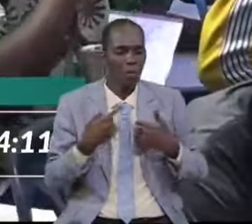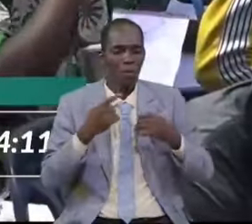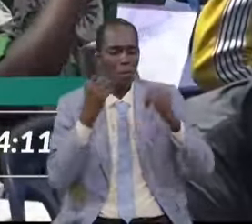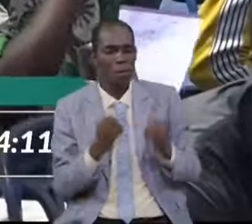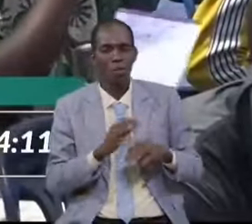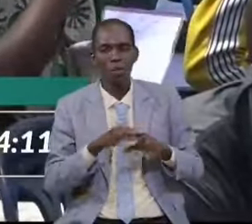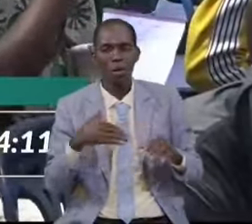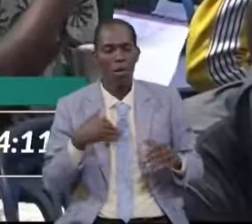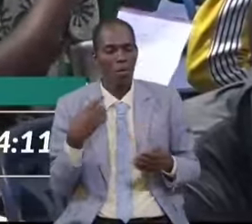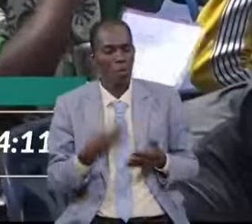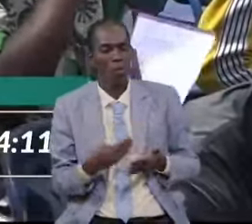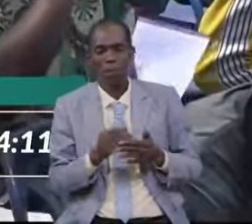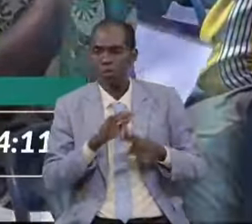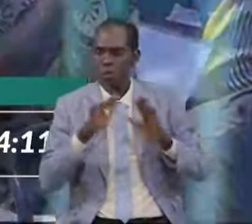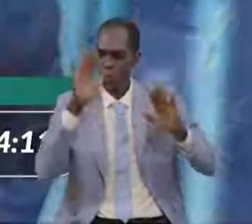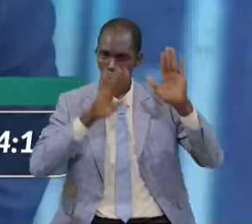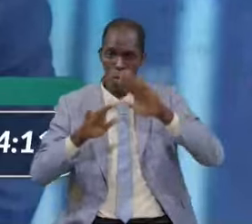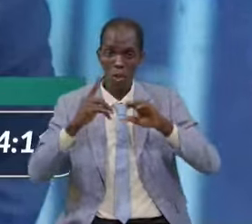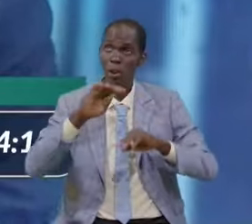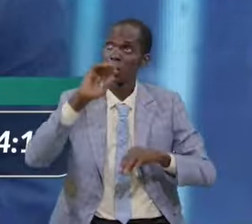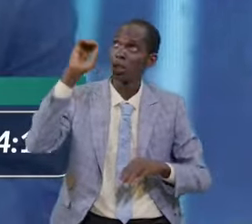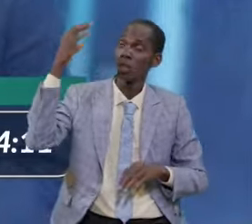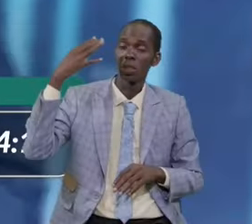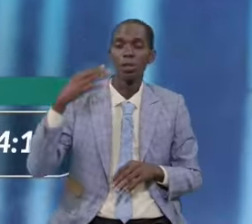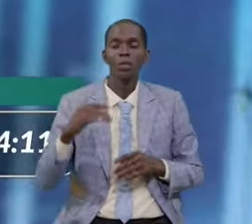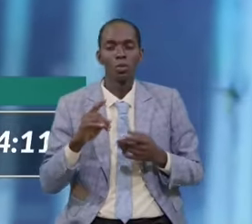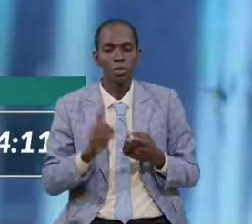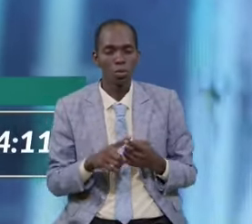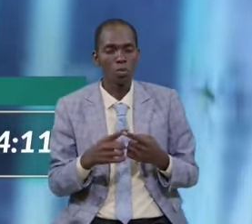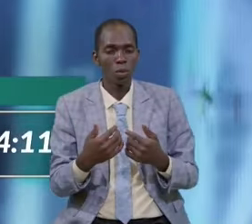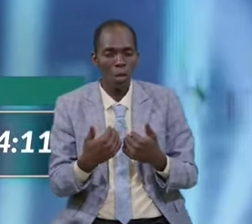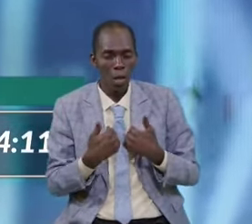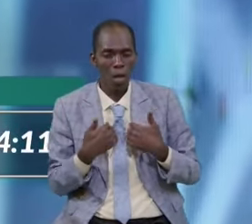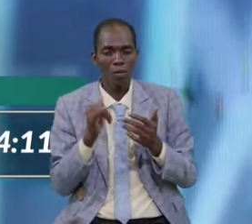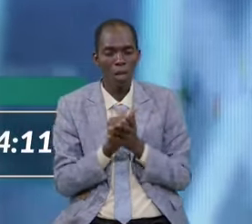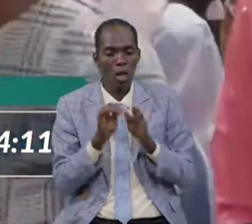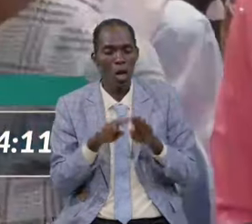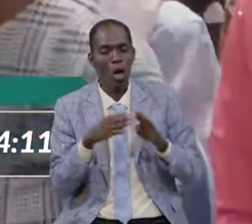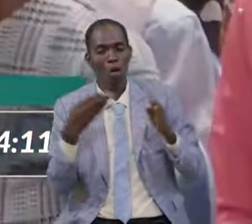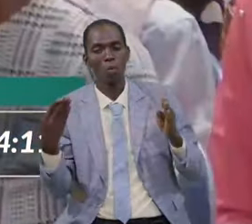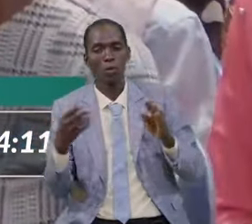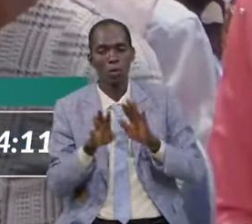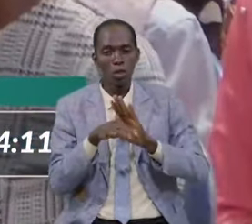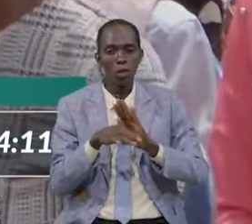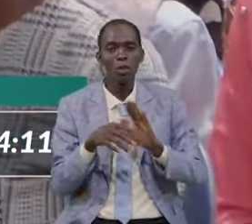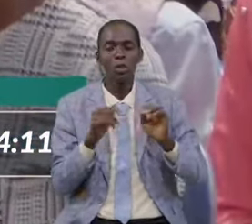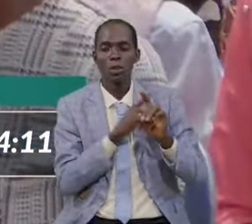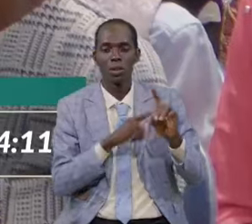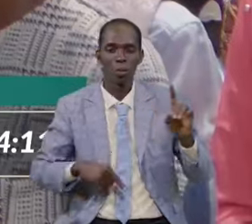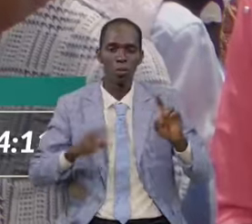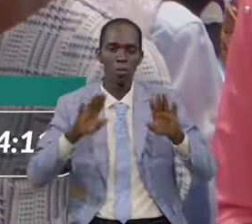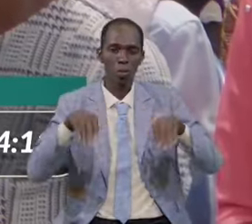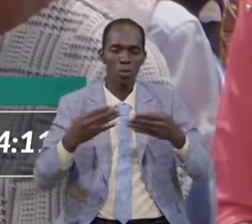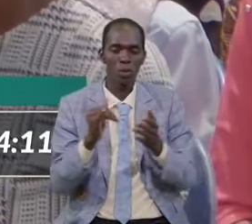Aujourd'hui, la grâce pour avoir les portes ouvertes et pour passer par cette porte ouverte, cette grâce est venue pour toi. Parce qu'on